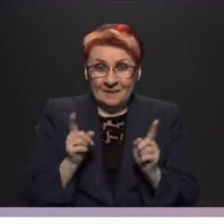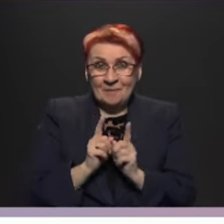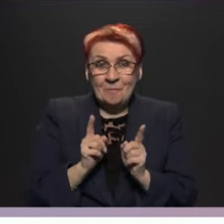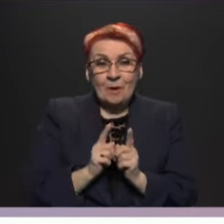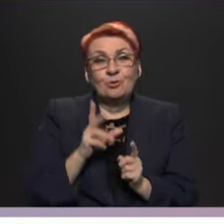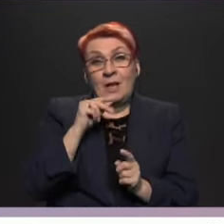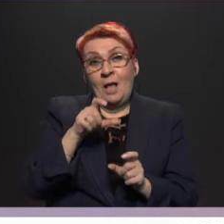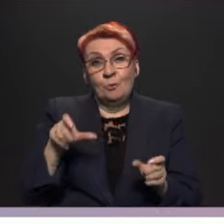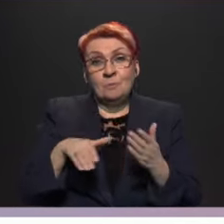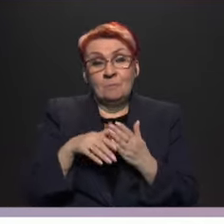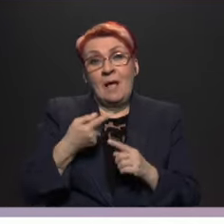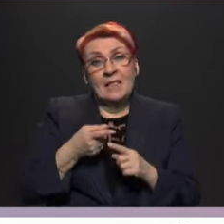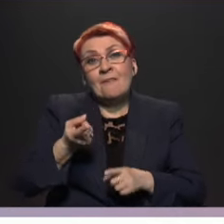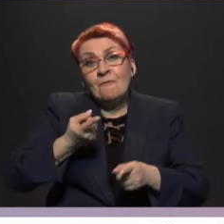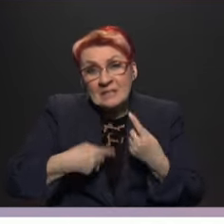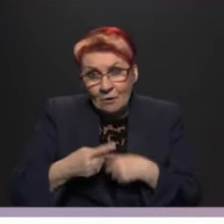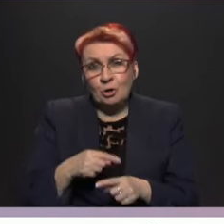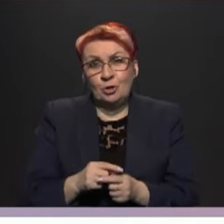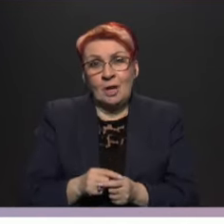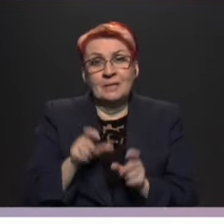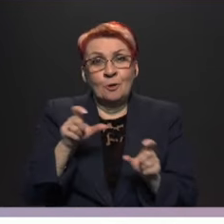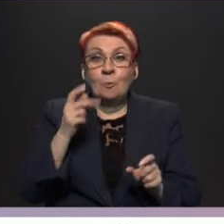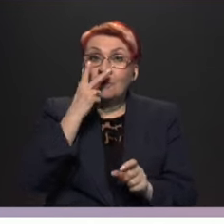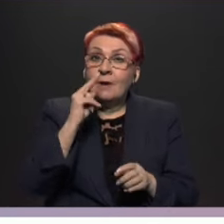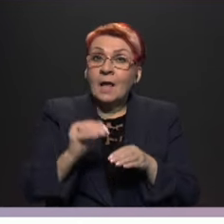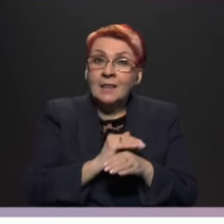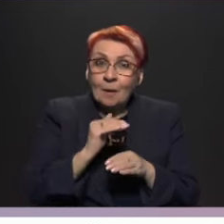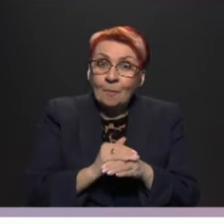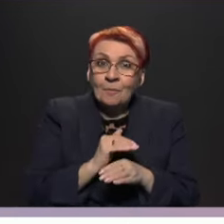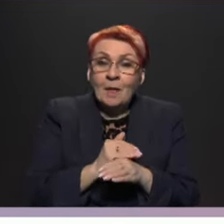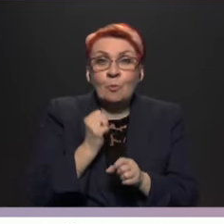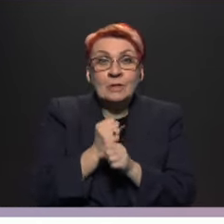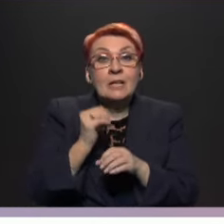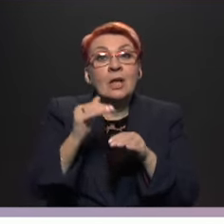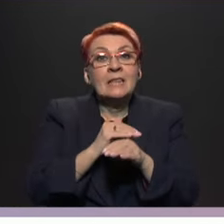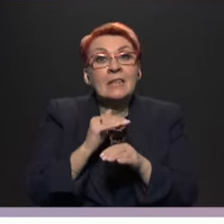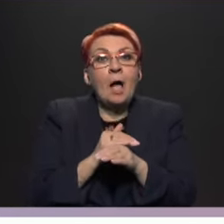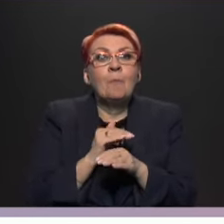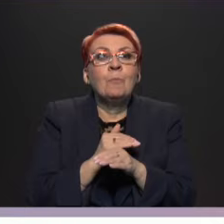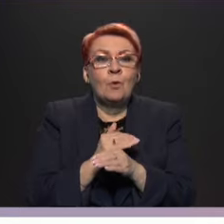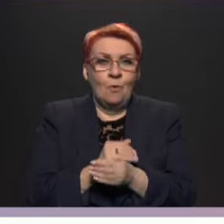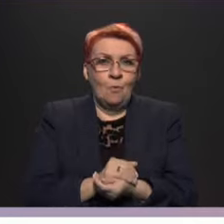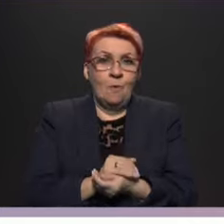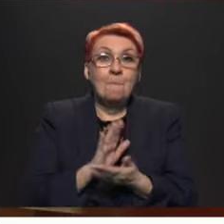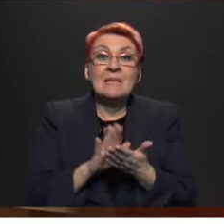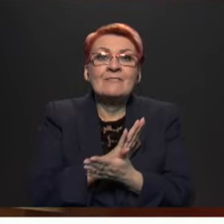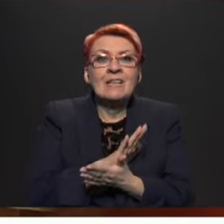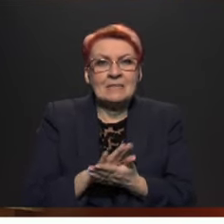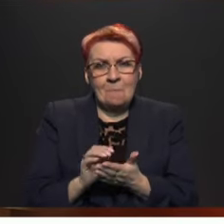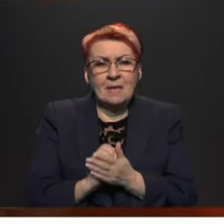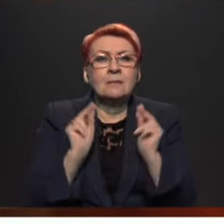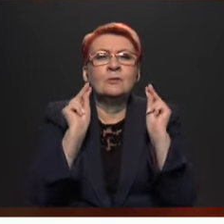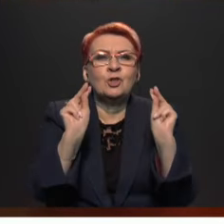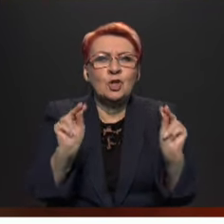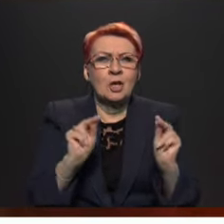люди помогают, и это возвращается потом, потому что люди привыкают делать добро бескорыстно, безвозмездно. Вот.